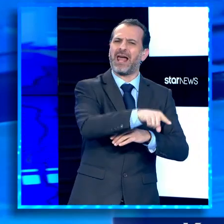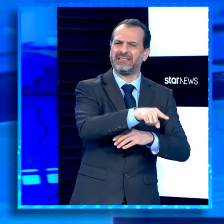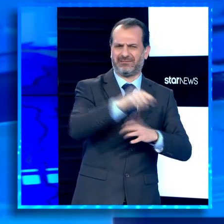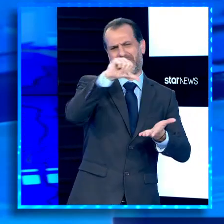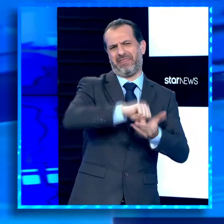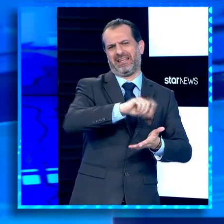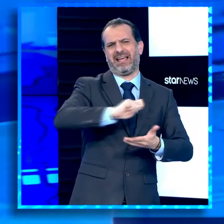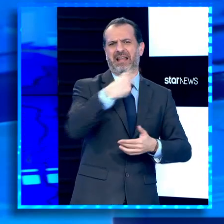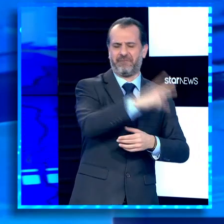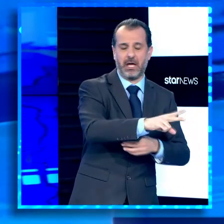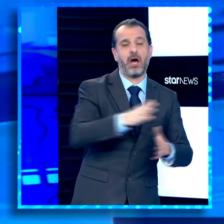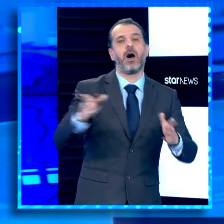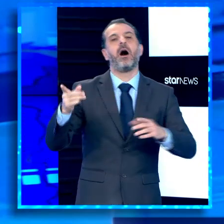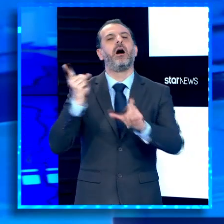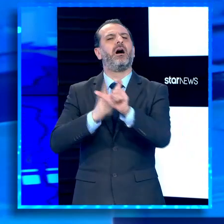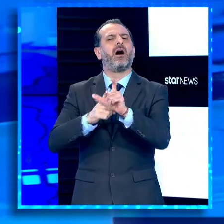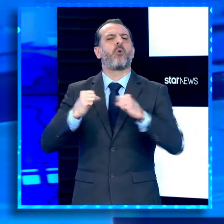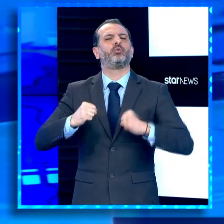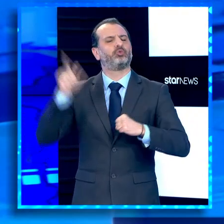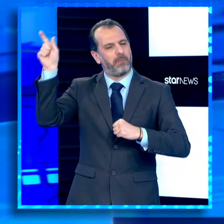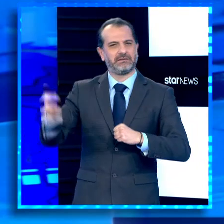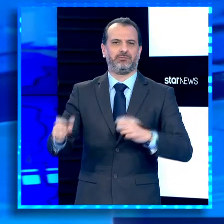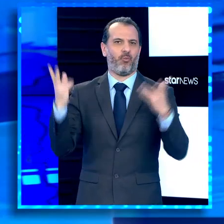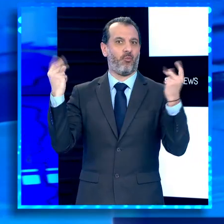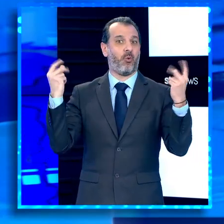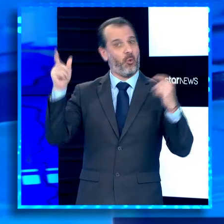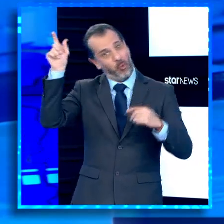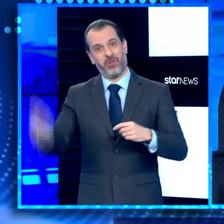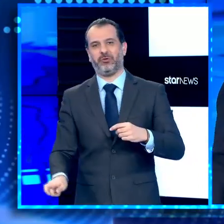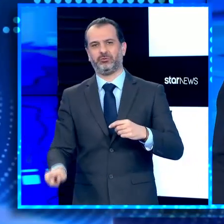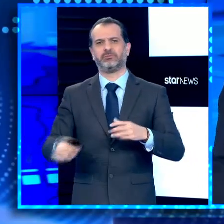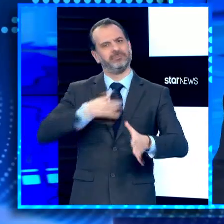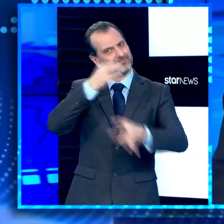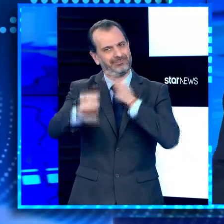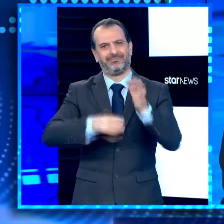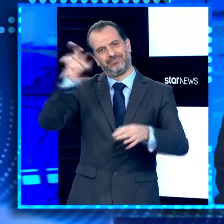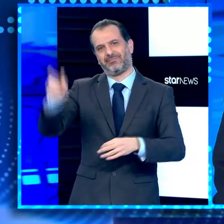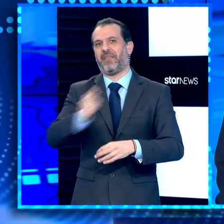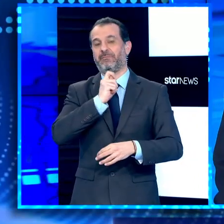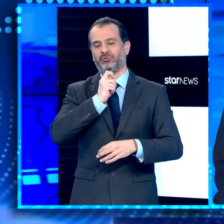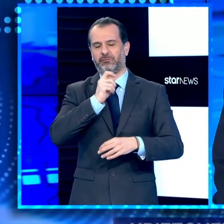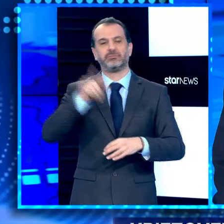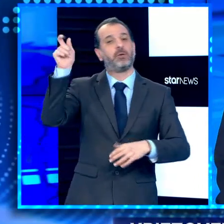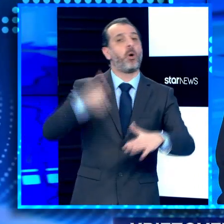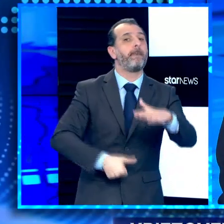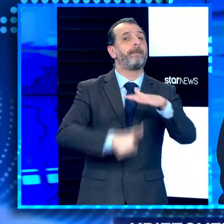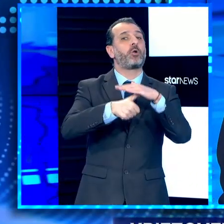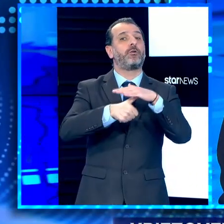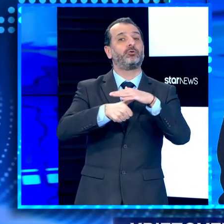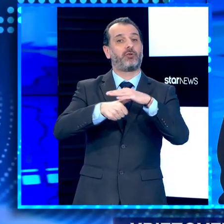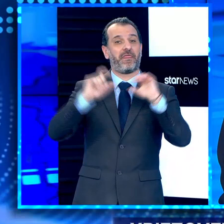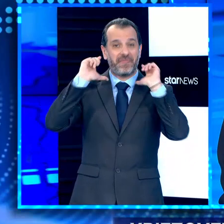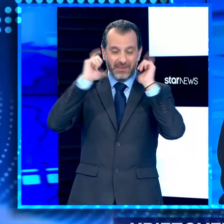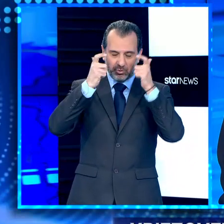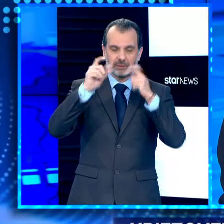Στον Περισσό, ο Δημήτρης Κουτσούμπας, ο οποίος έσυρε και το χορό. Περισσότερα θα μας πει ο Κώστας Σημειώνης. Ράνια, η Κατερίνα Σακελαροπούλου άκουσε τα κάλαντα αρχικά